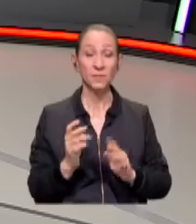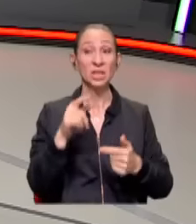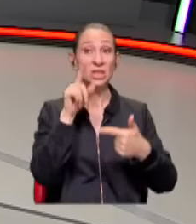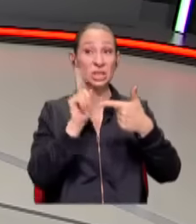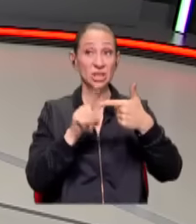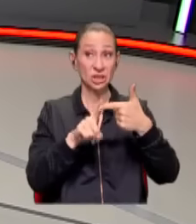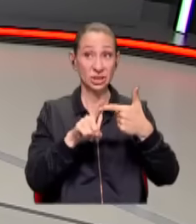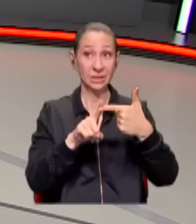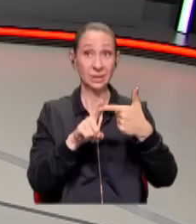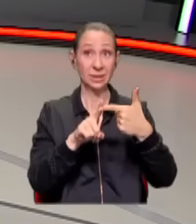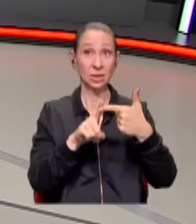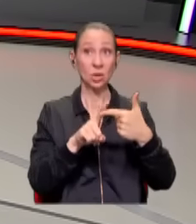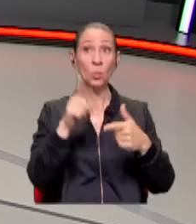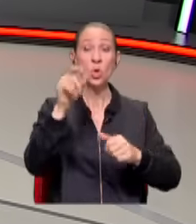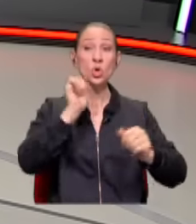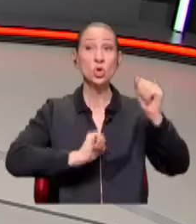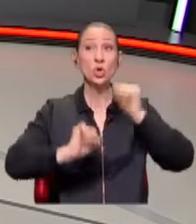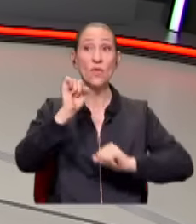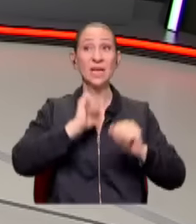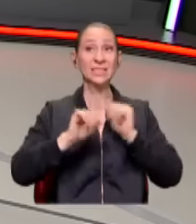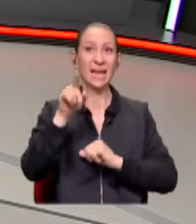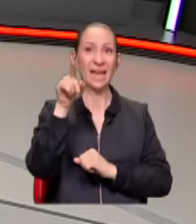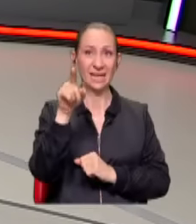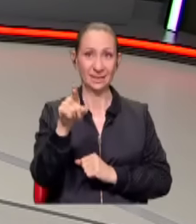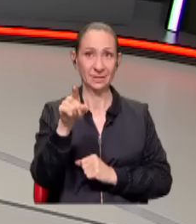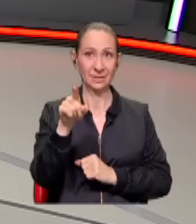İkincisi, bu üniversiteliler